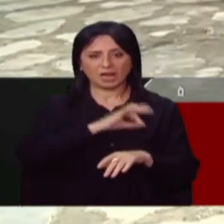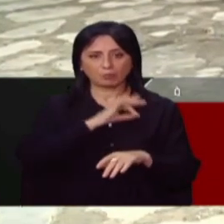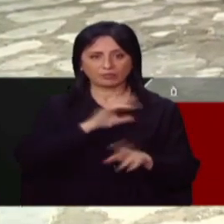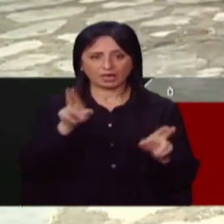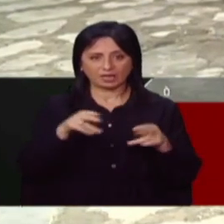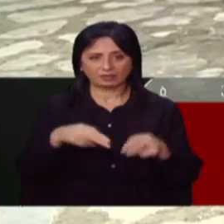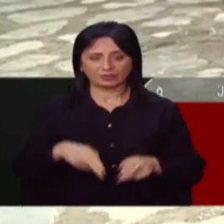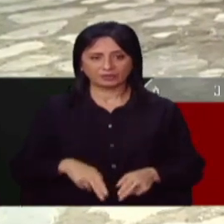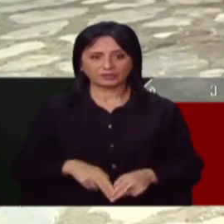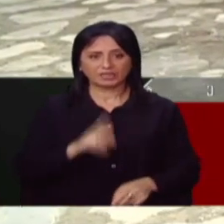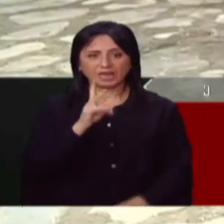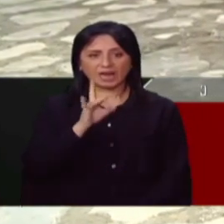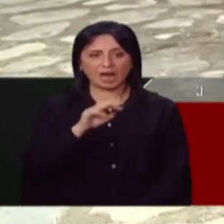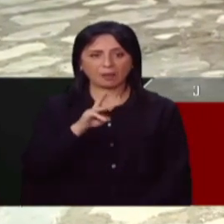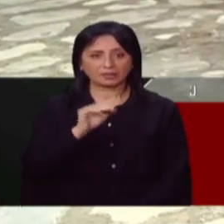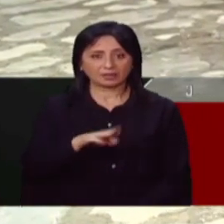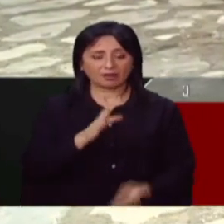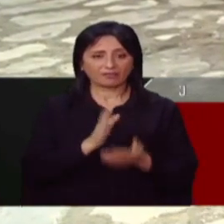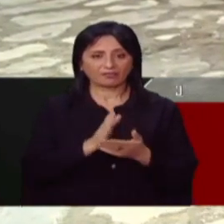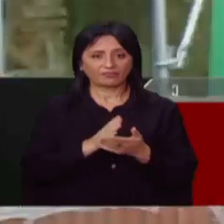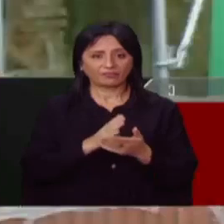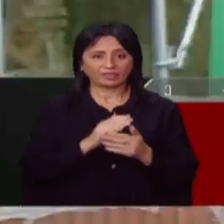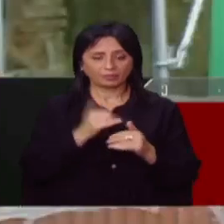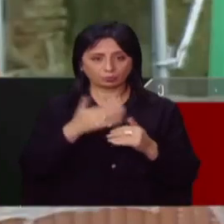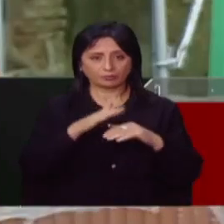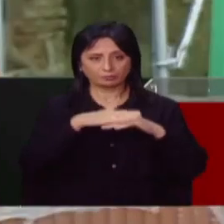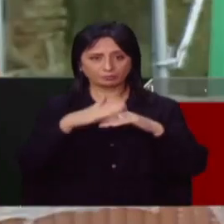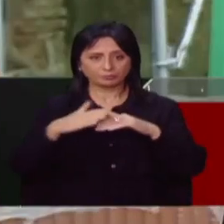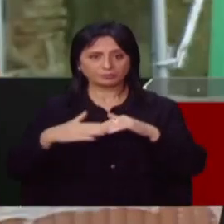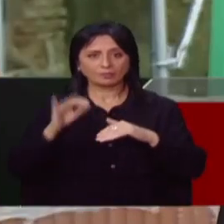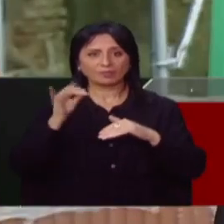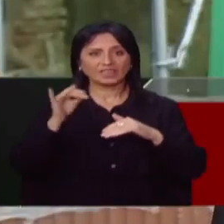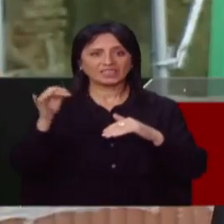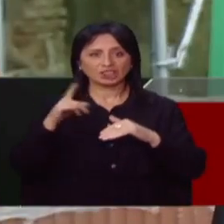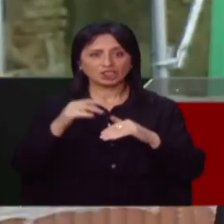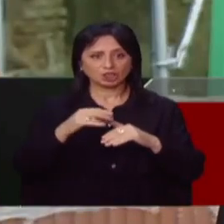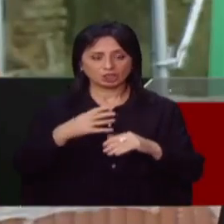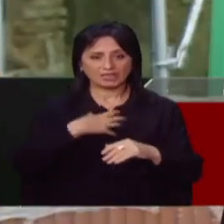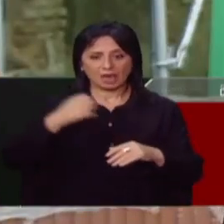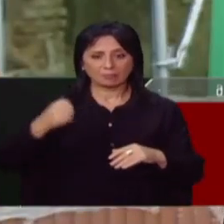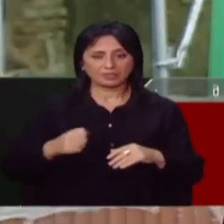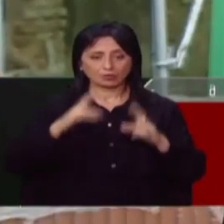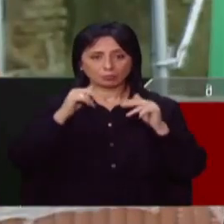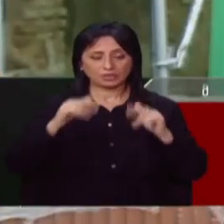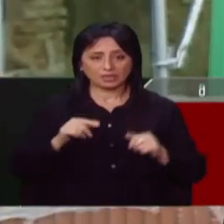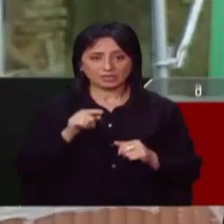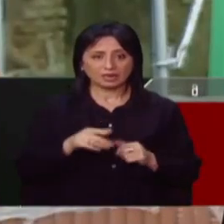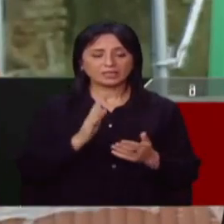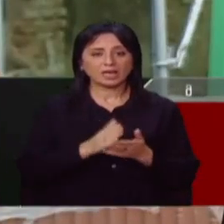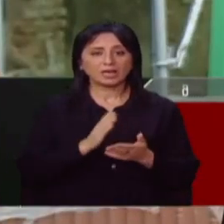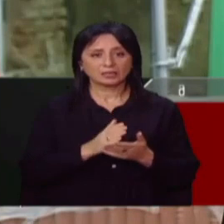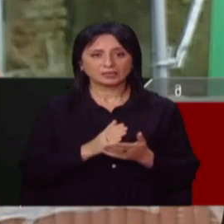გამოყენებაზეა გათვლილი. კრამიტი, რომელიც ახლა დაეფარა ისტორიულ საეპისკოპოსო სასახლეს,